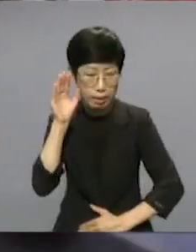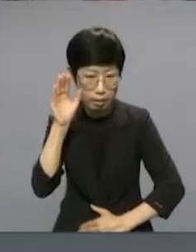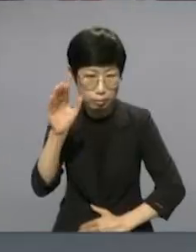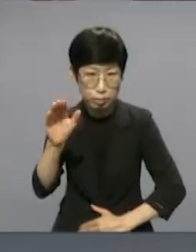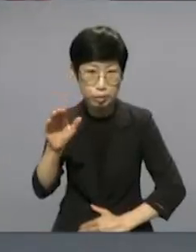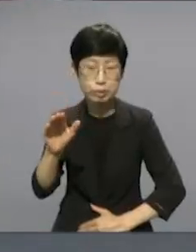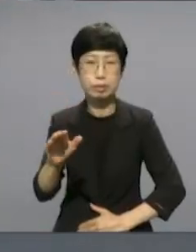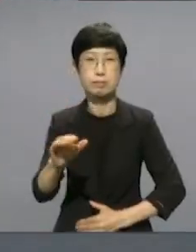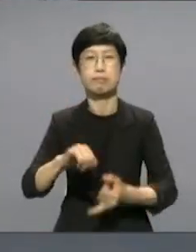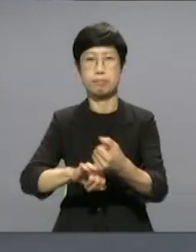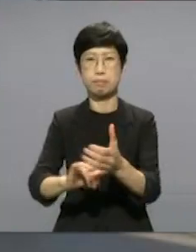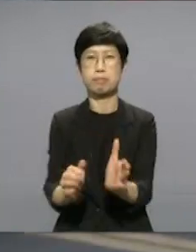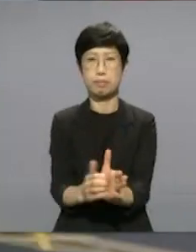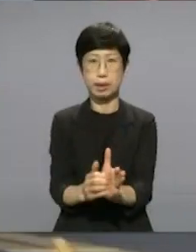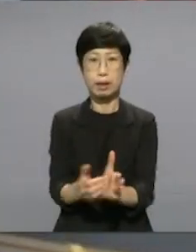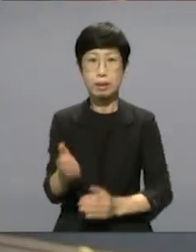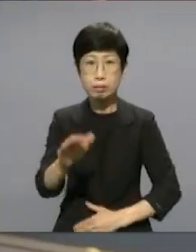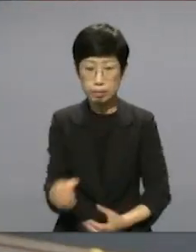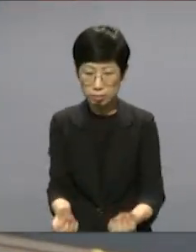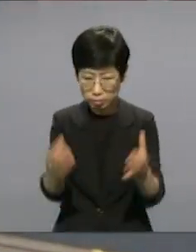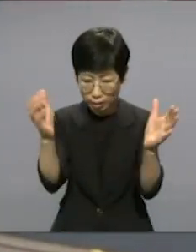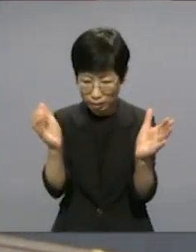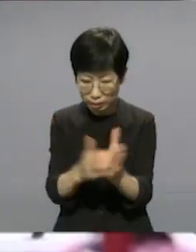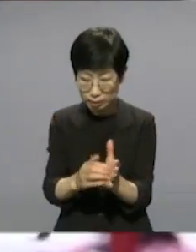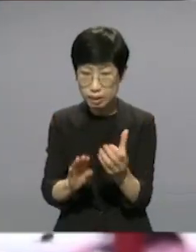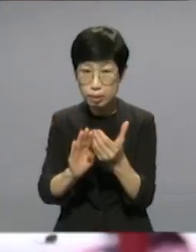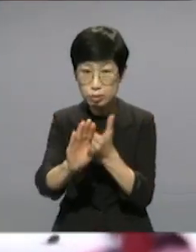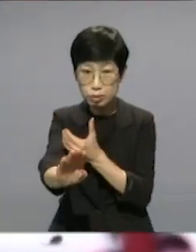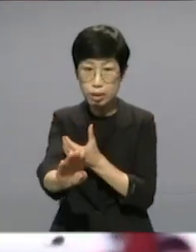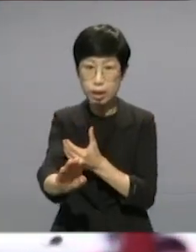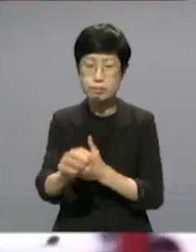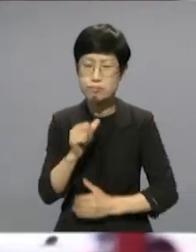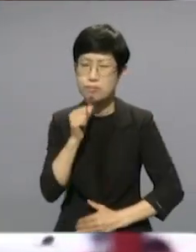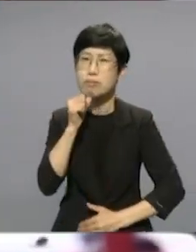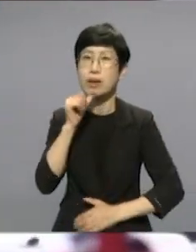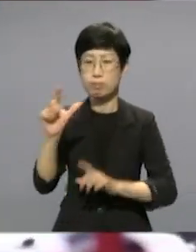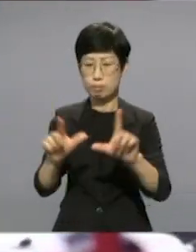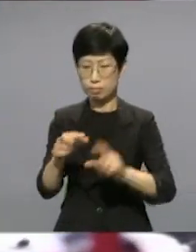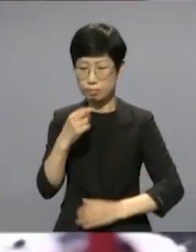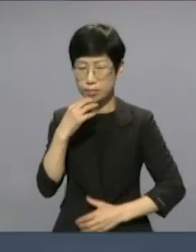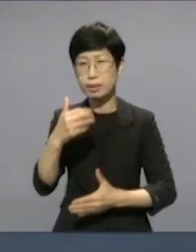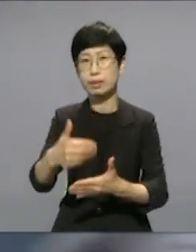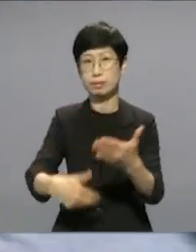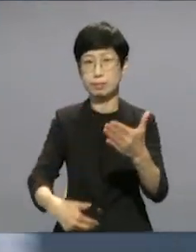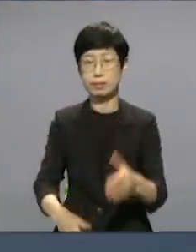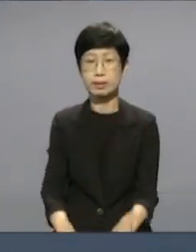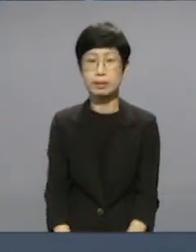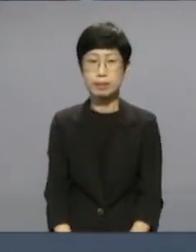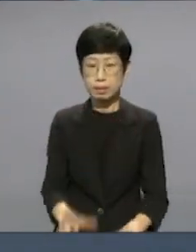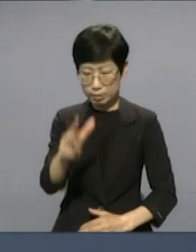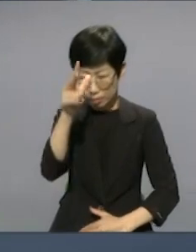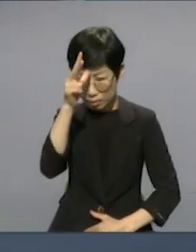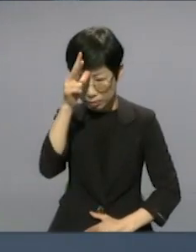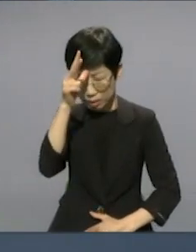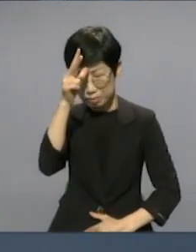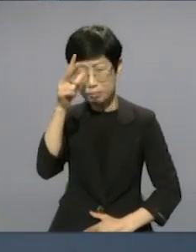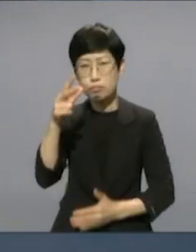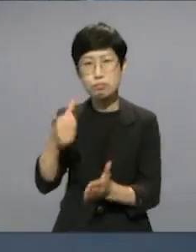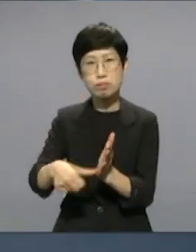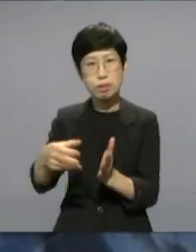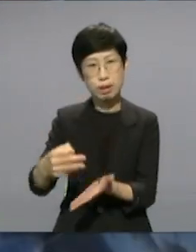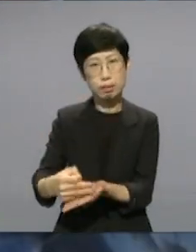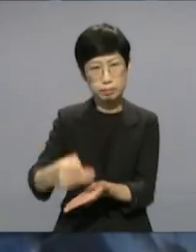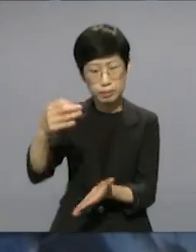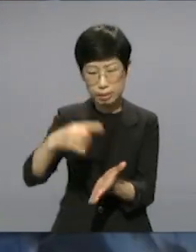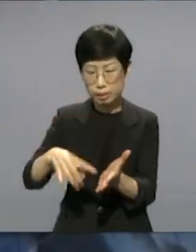약속했습니다. 하지만 축제가 끝난 자리에는 남루한 현실만 남았습니다. 요르단은 높은 물가와 세금,